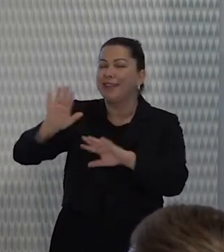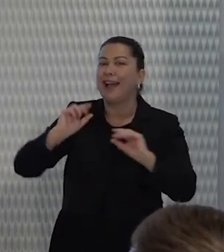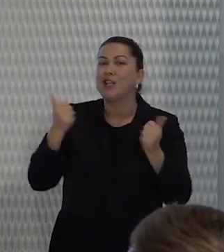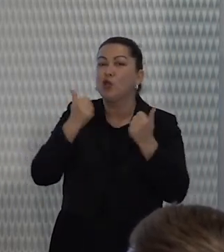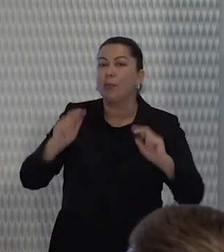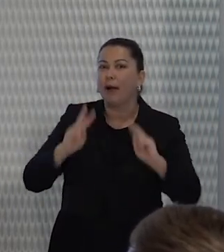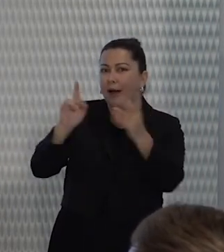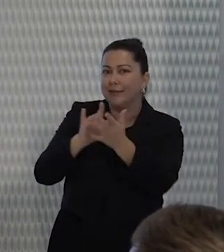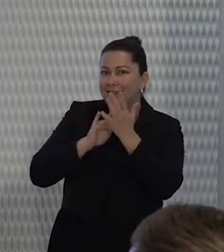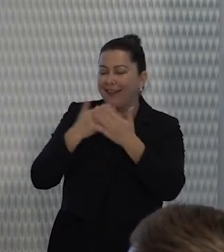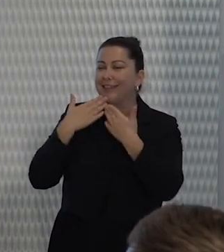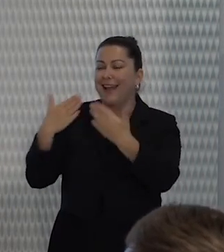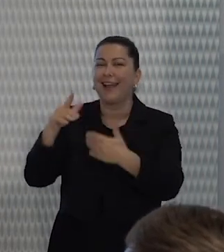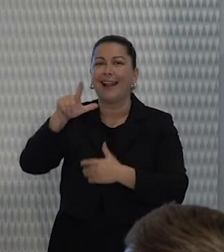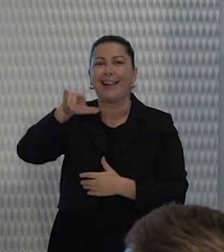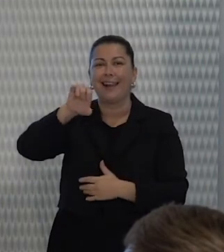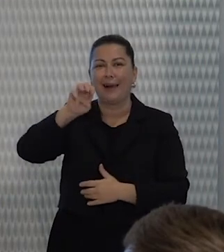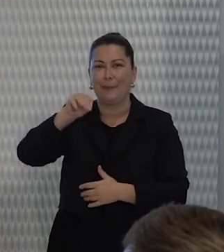Liam.